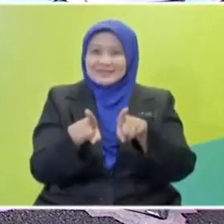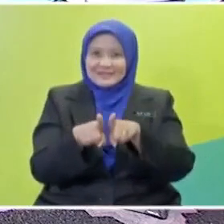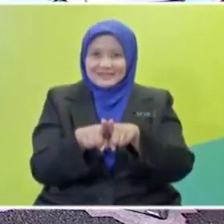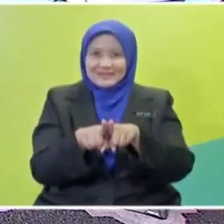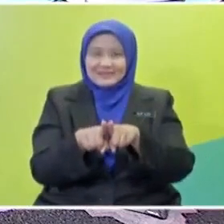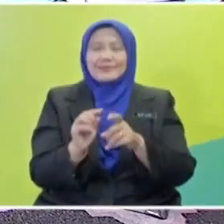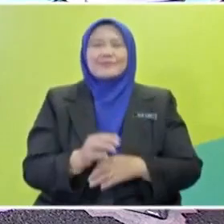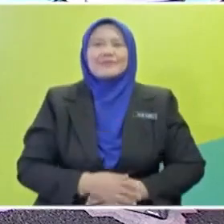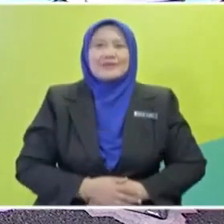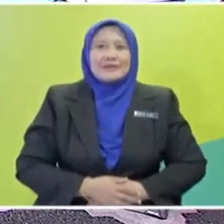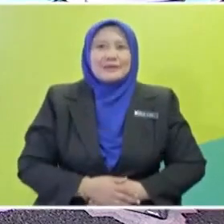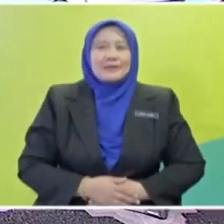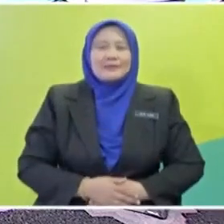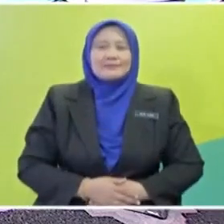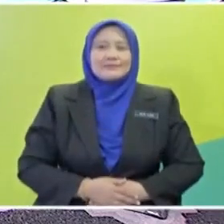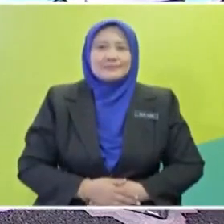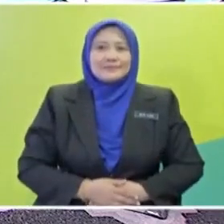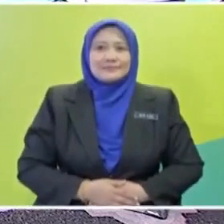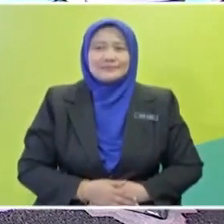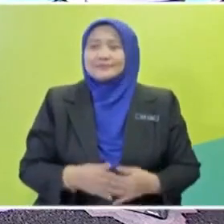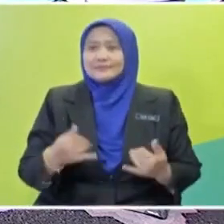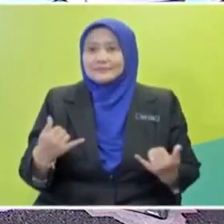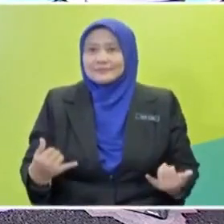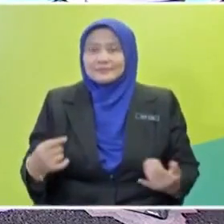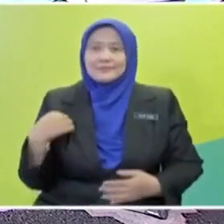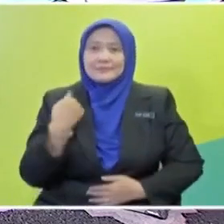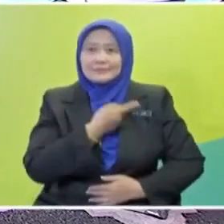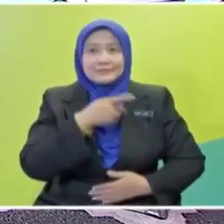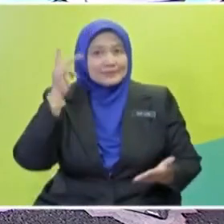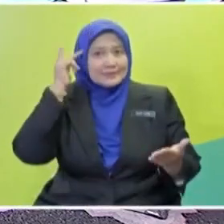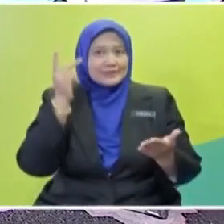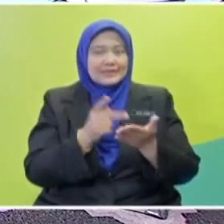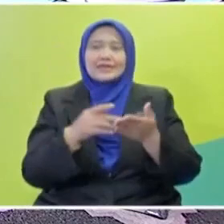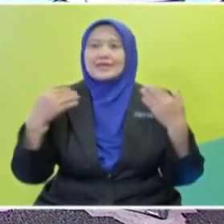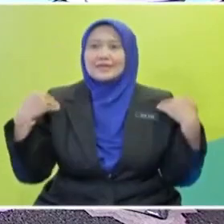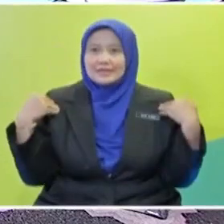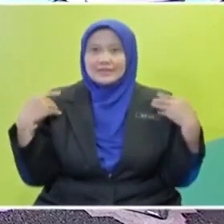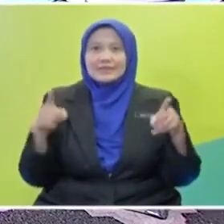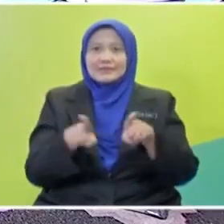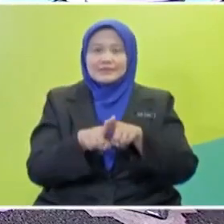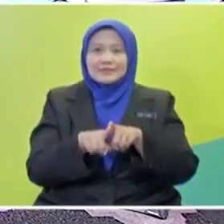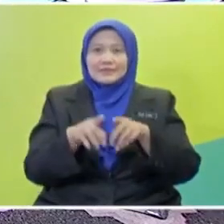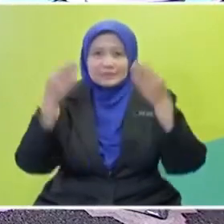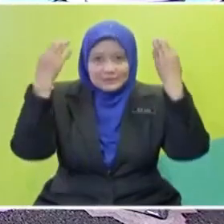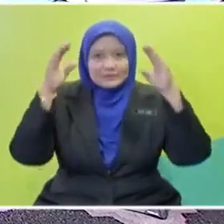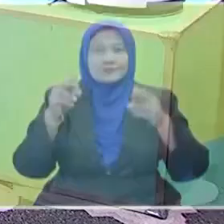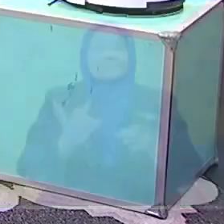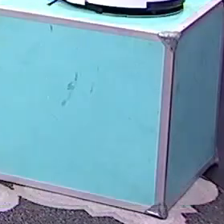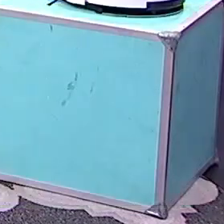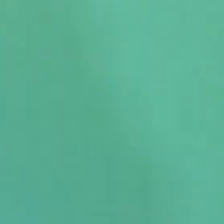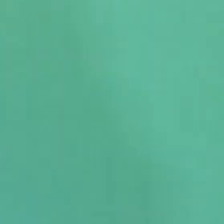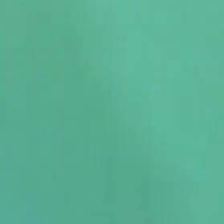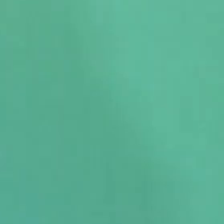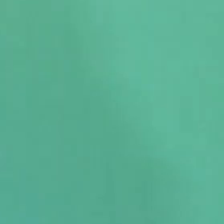Macam janji pula kan? Cikgu, saya juga nak perkenalkan dalam studio kita ada bersama ialah Cikgu Nur